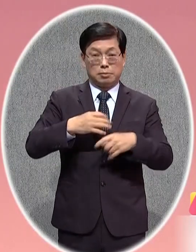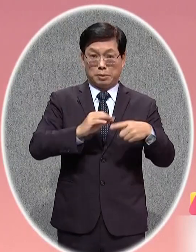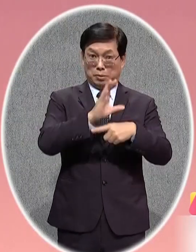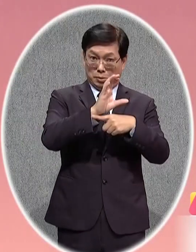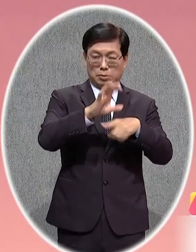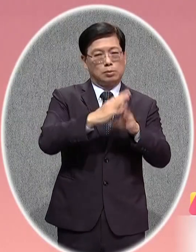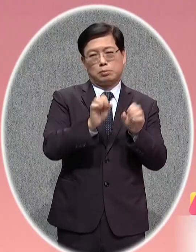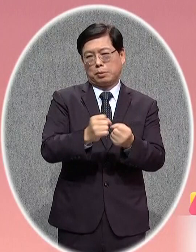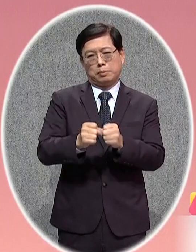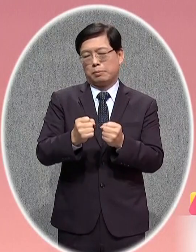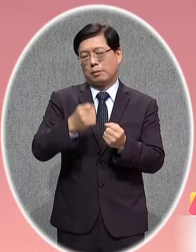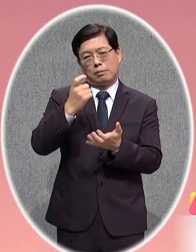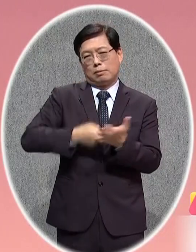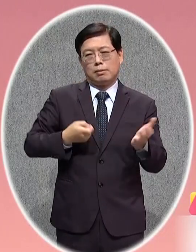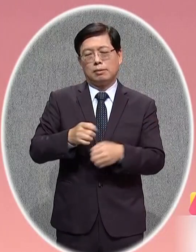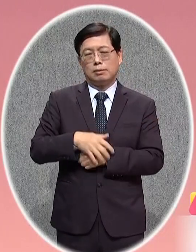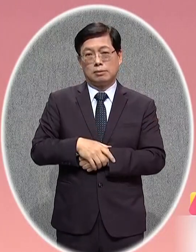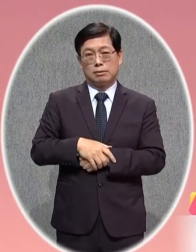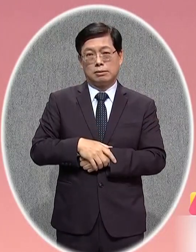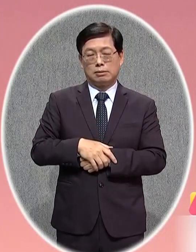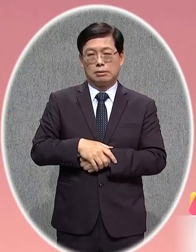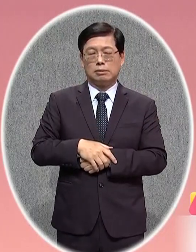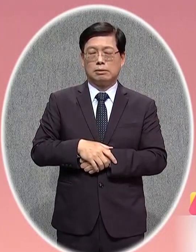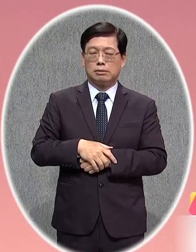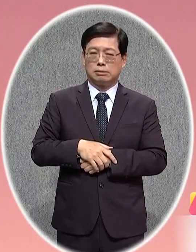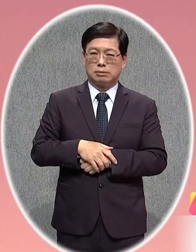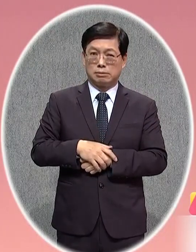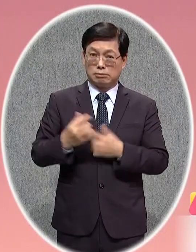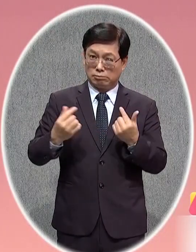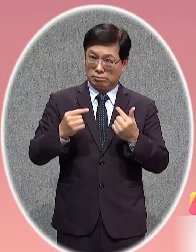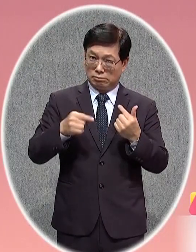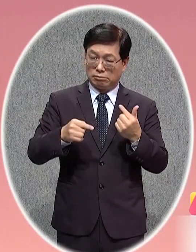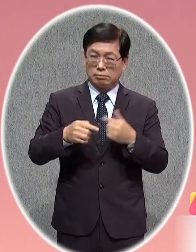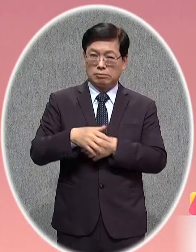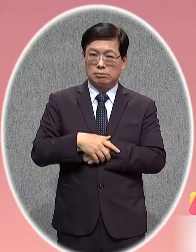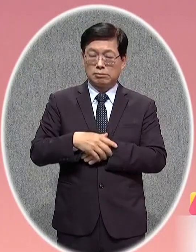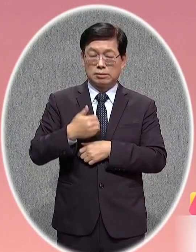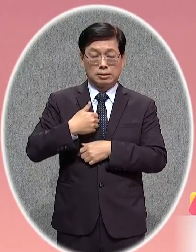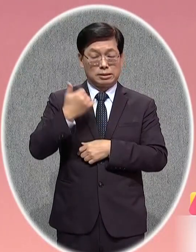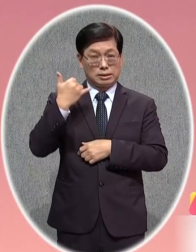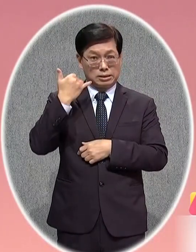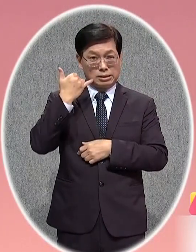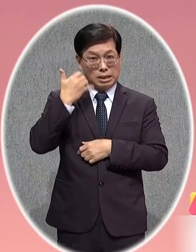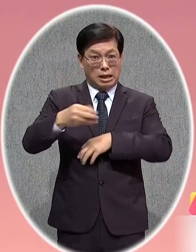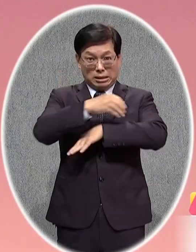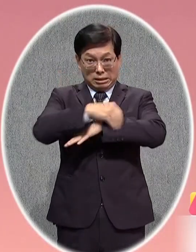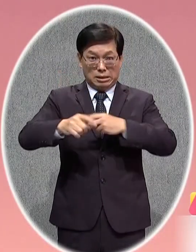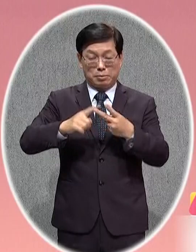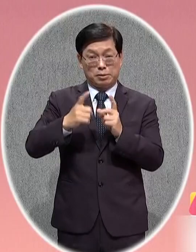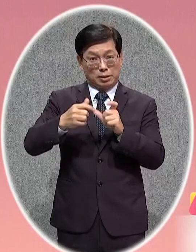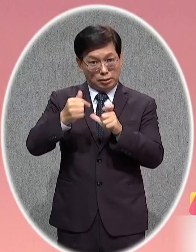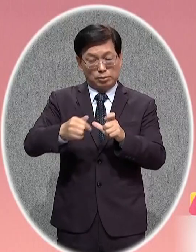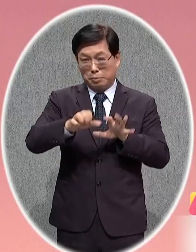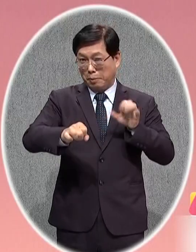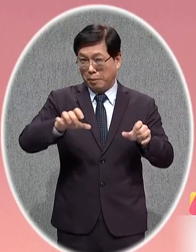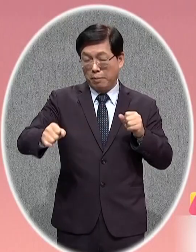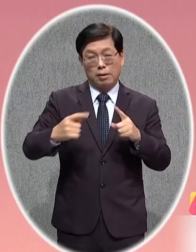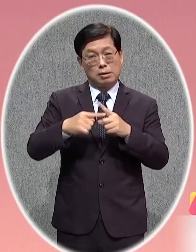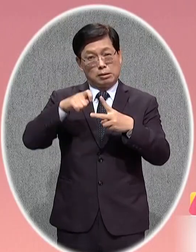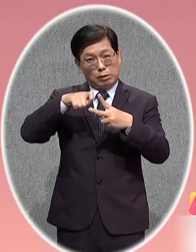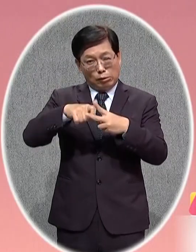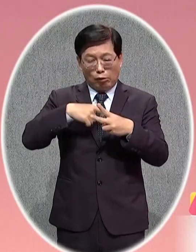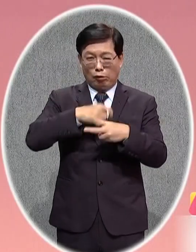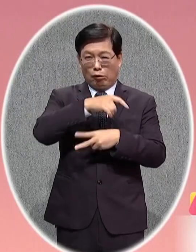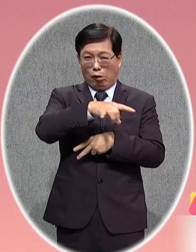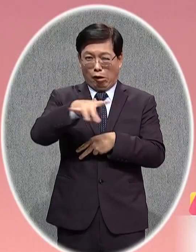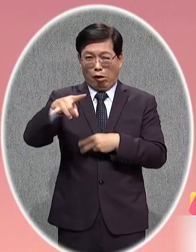90%都破坏差不多了，不是被那个海堤，不然的话就是港区人工海堤到